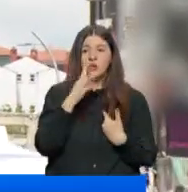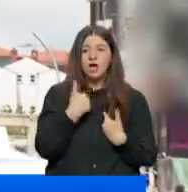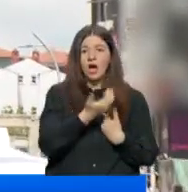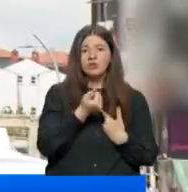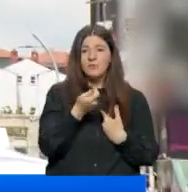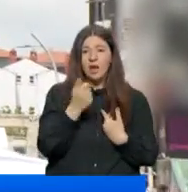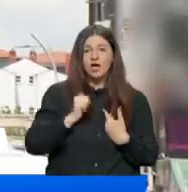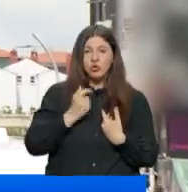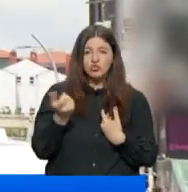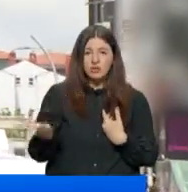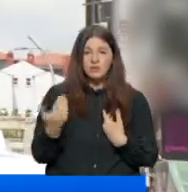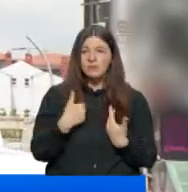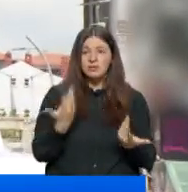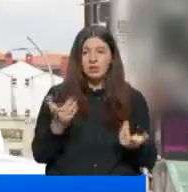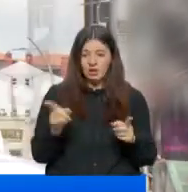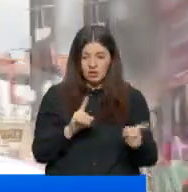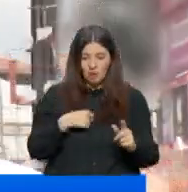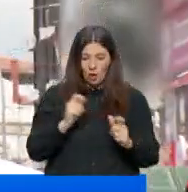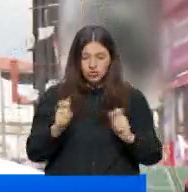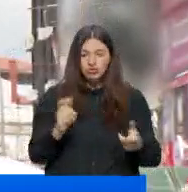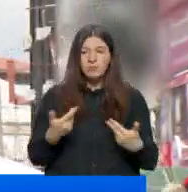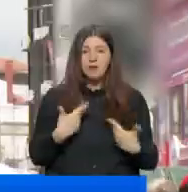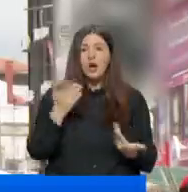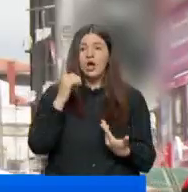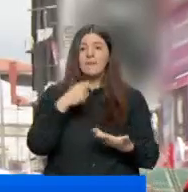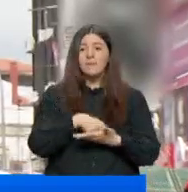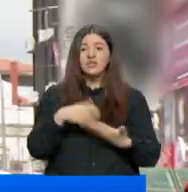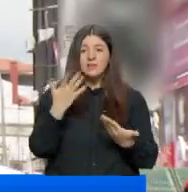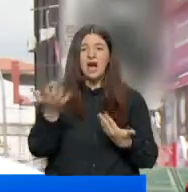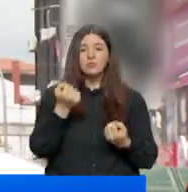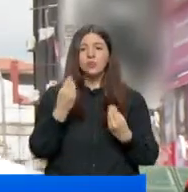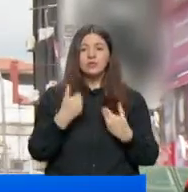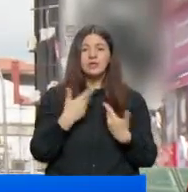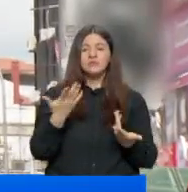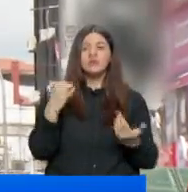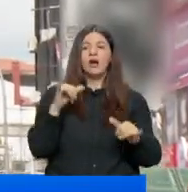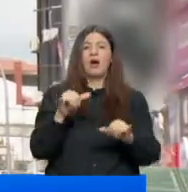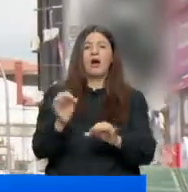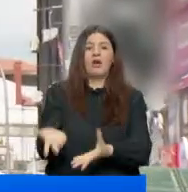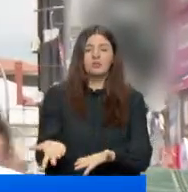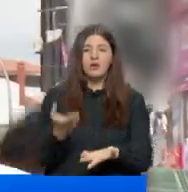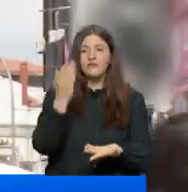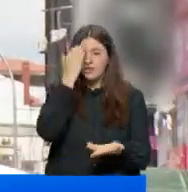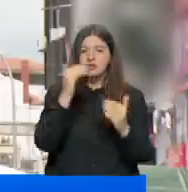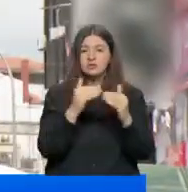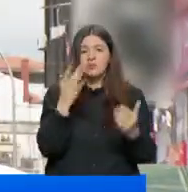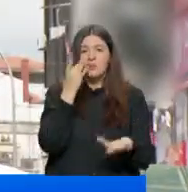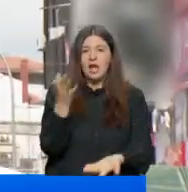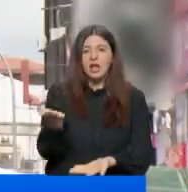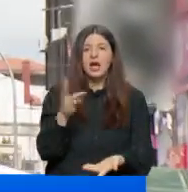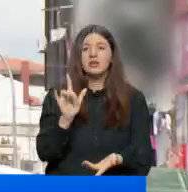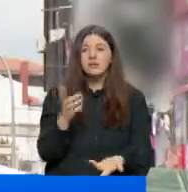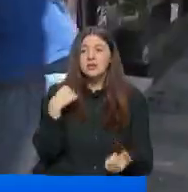alacağım para asgari ücret. Ben hangi kısmını ödeyeceğim? Öğretmenlik maaşı bile almış olsaydım gene aynı şekil. Yoksulluk sınırı belli.